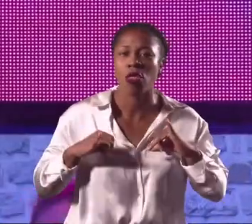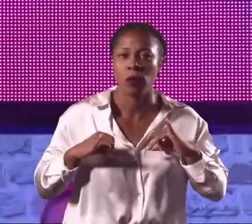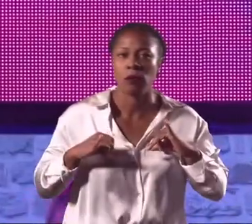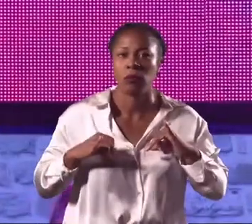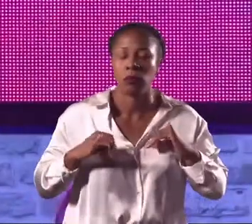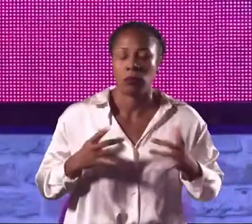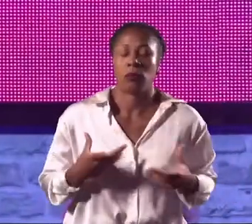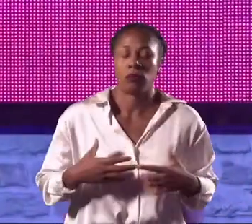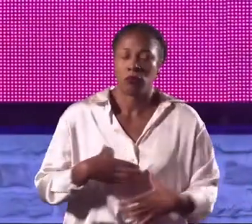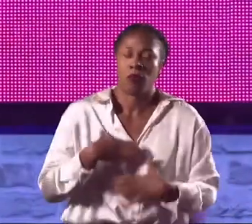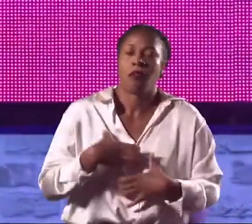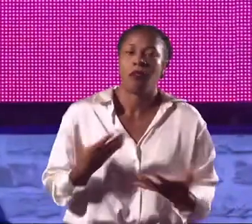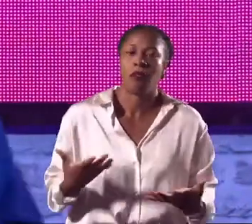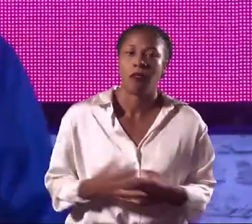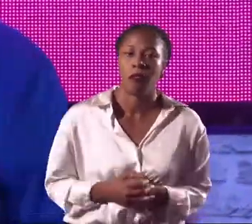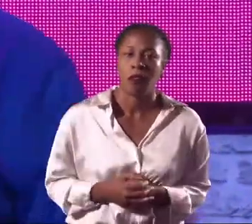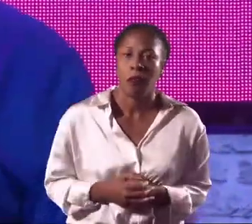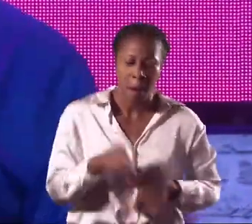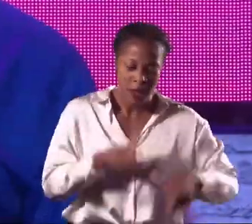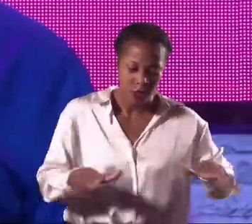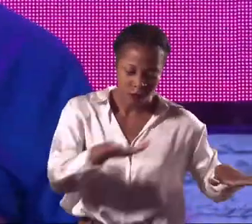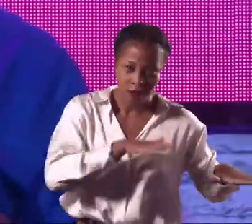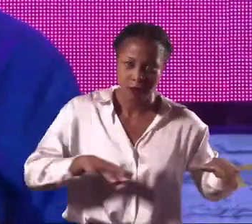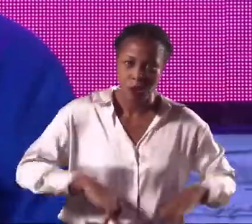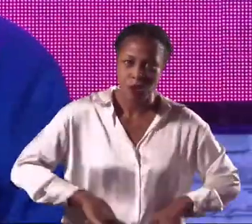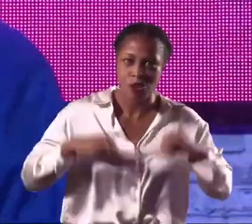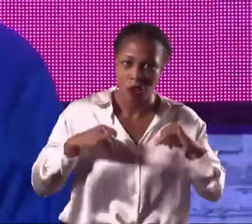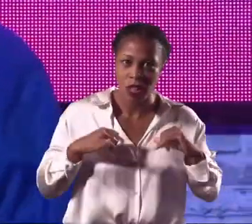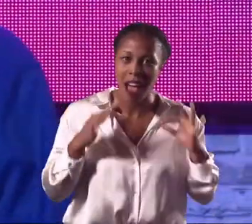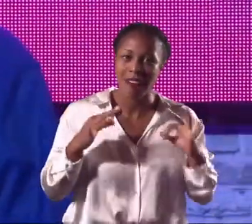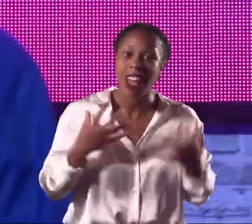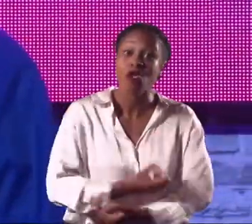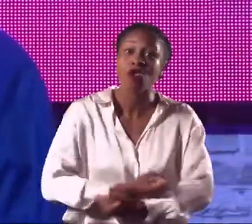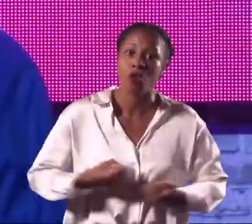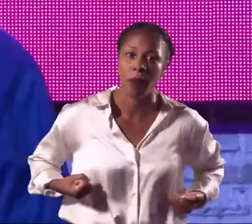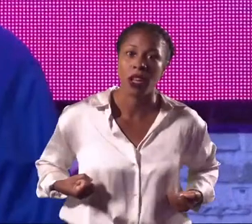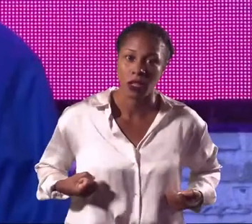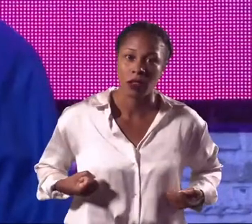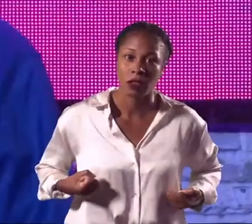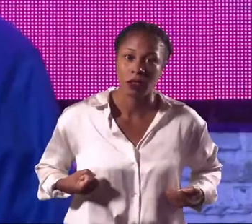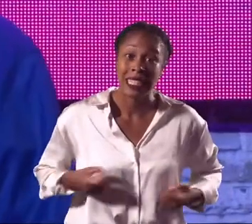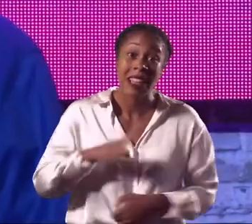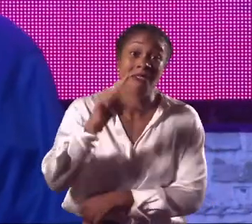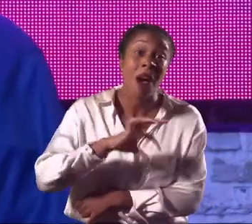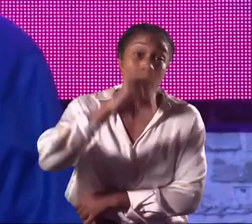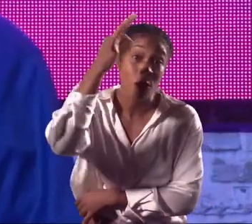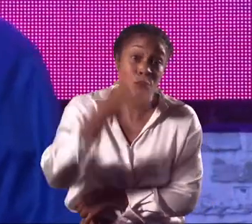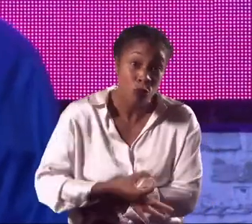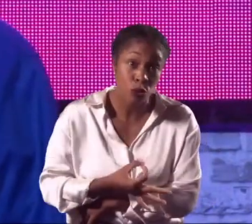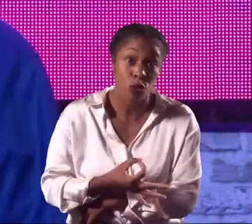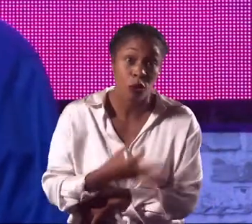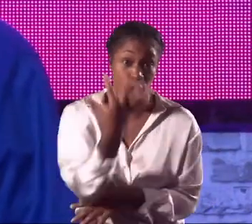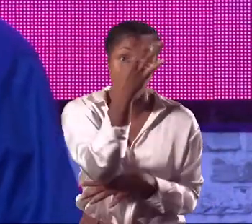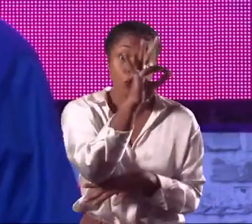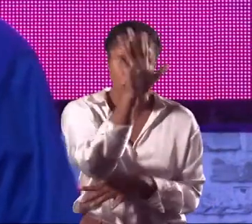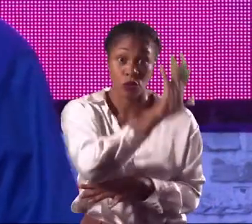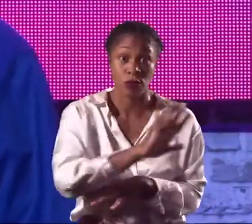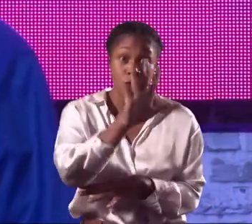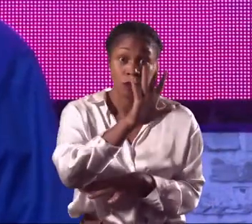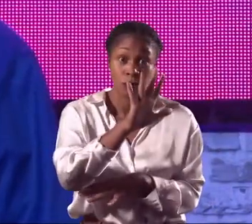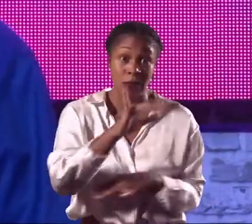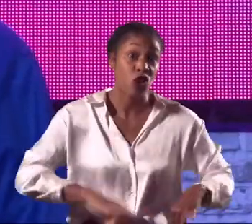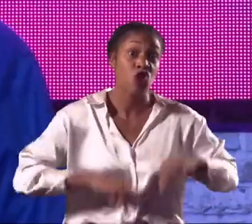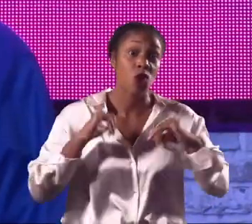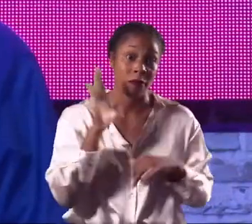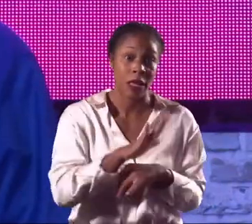nous frappe. Cette jeunesse, quand on parle du chômage, il frappe près de 20% dans l'Hexagone des jeunes,